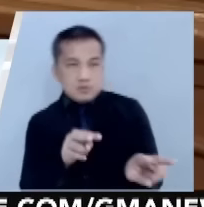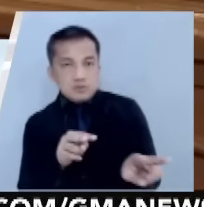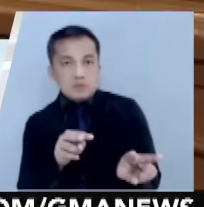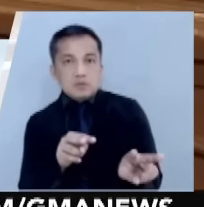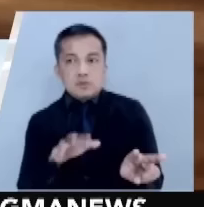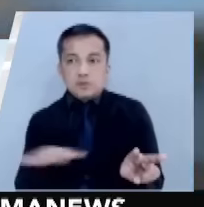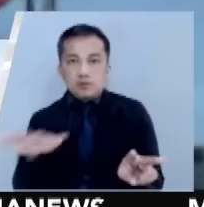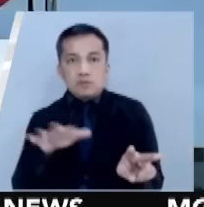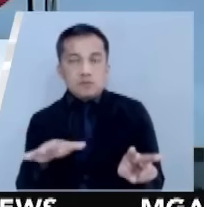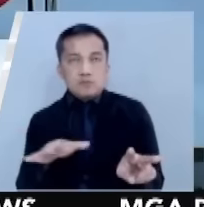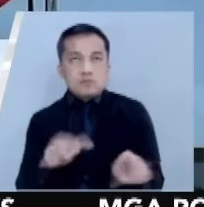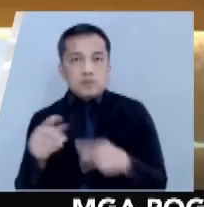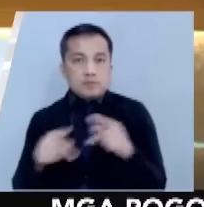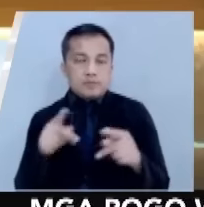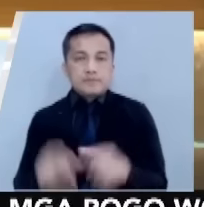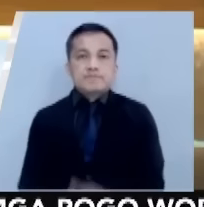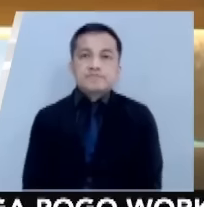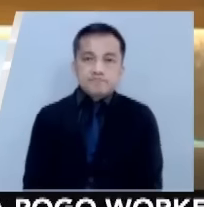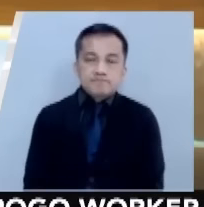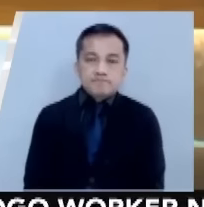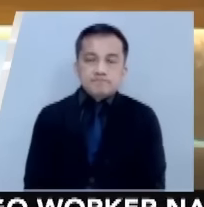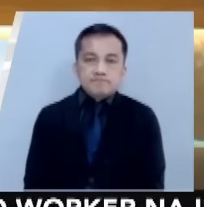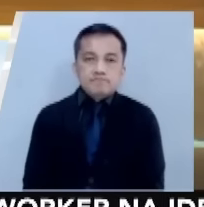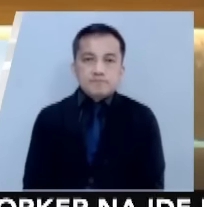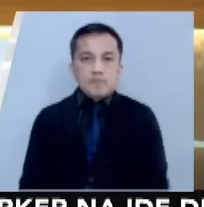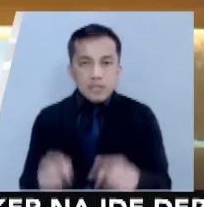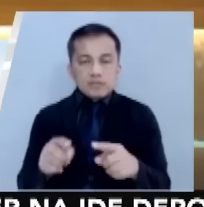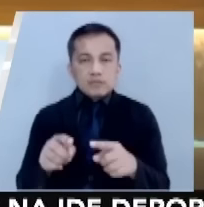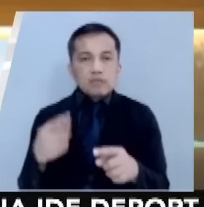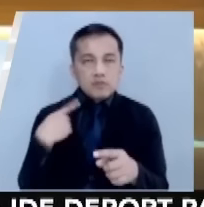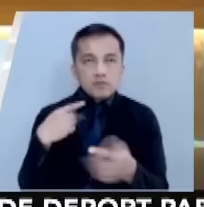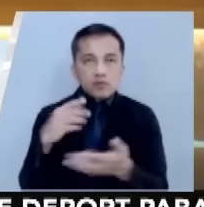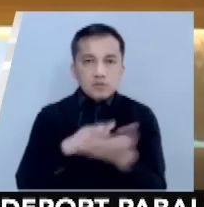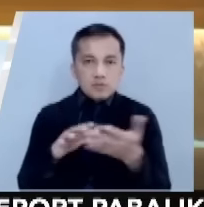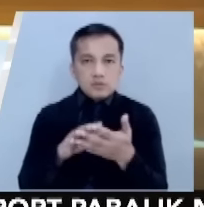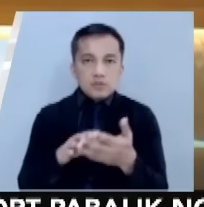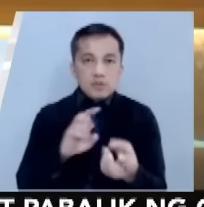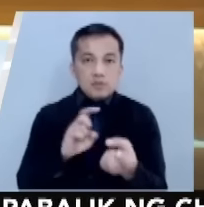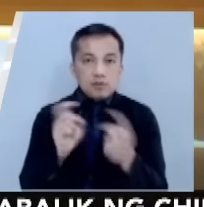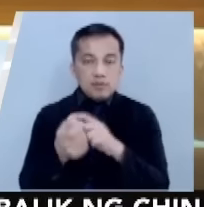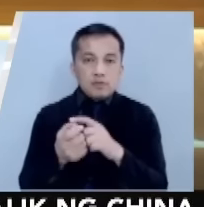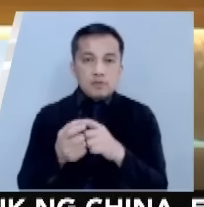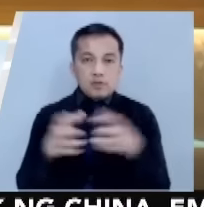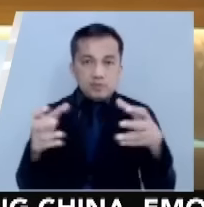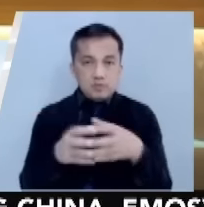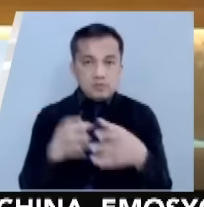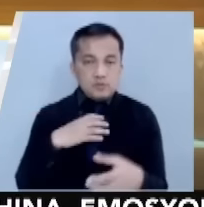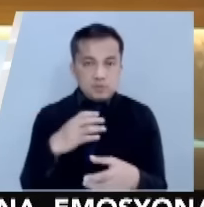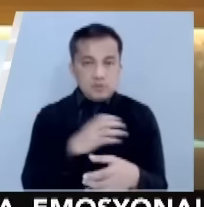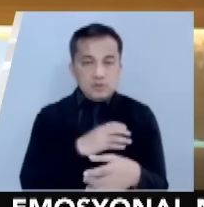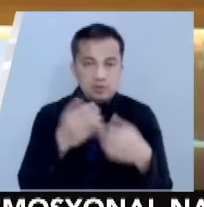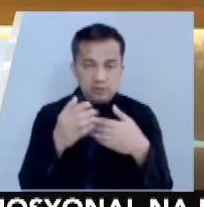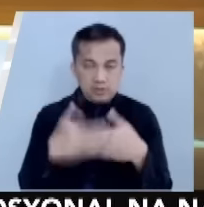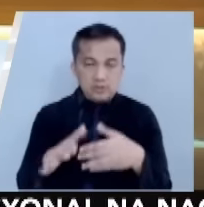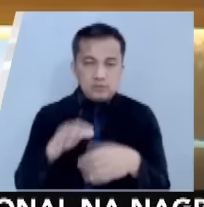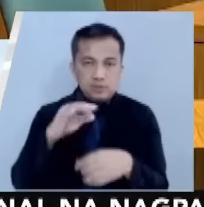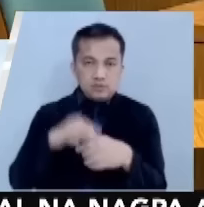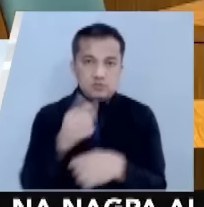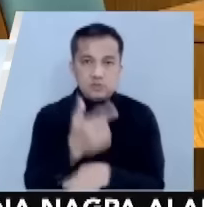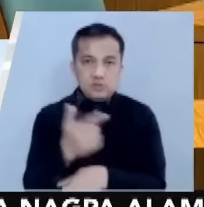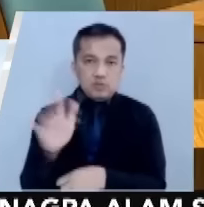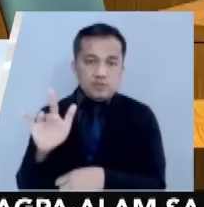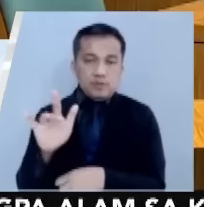ng mga taong bayan. Pero may komplikasyon. Magbabago kasi ang komposisyon ng Kongreso pagkatapos ng eleksyon 2025 sa Mayo.